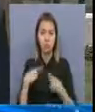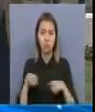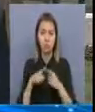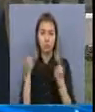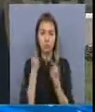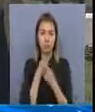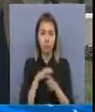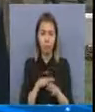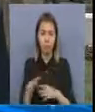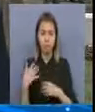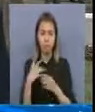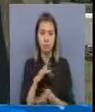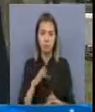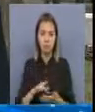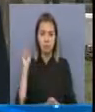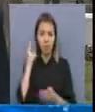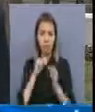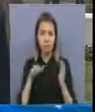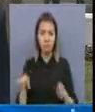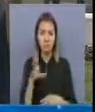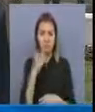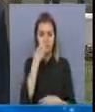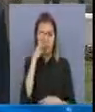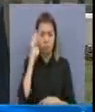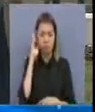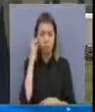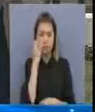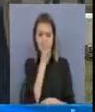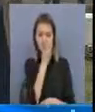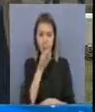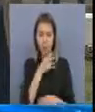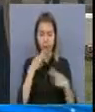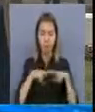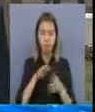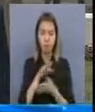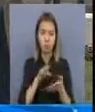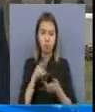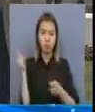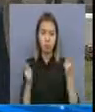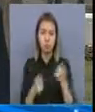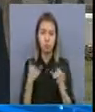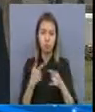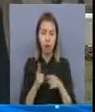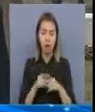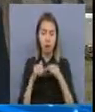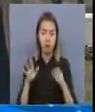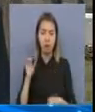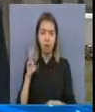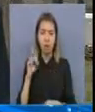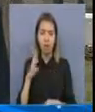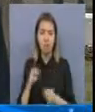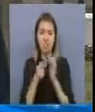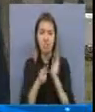аясында жүзеге асуда. Орталықта демалып жатқан балалардың көбі Ақмола, Маңғыстау облыстары және Астана қаласынан келген. Сондай-ақ бұл жерде Ақниет қорының